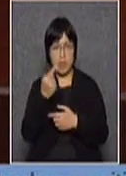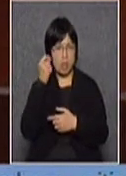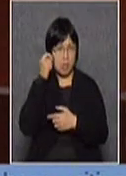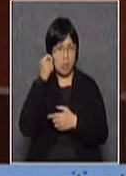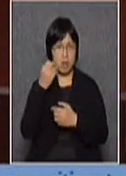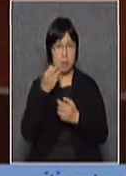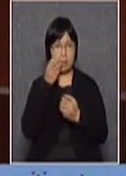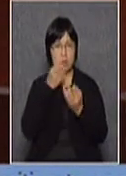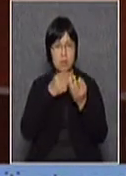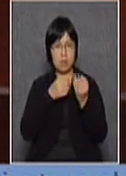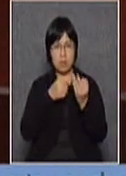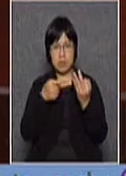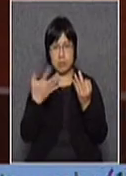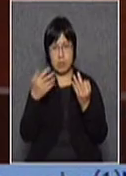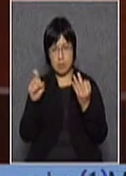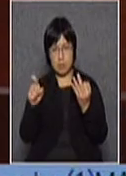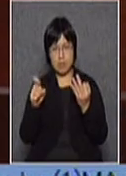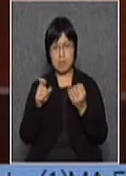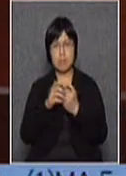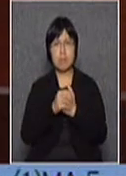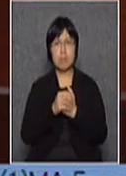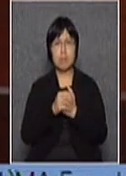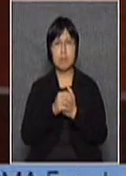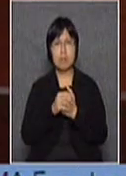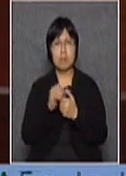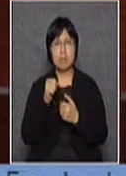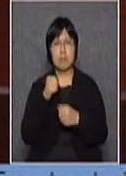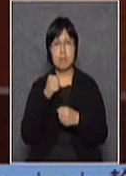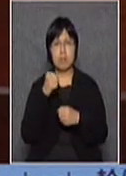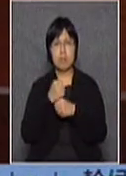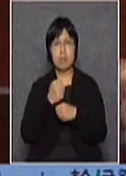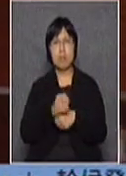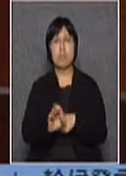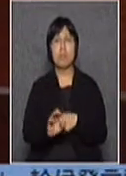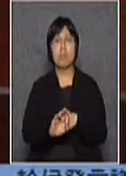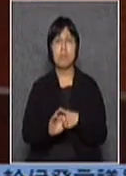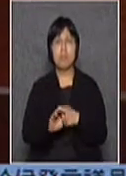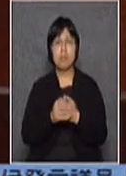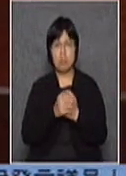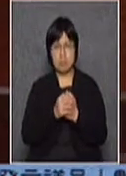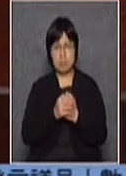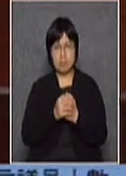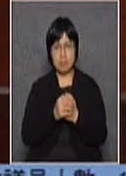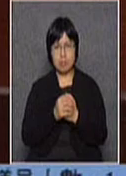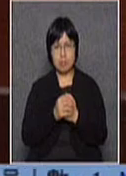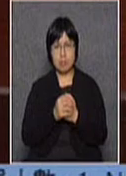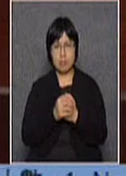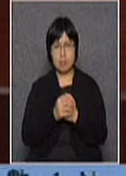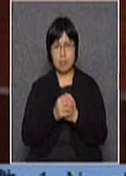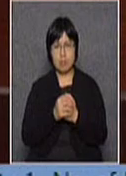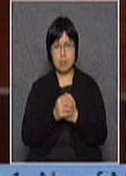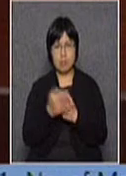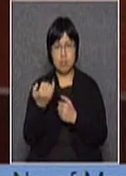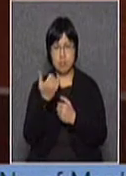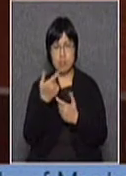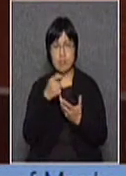至59歲都是沒有投入這個勞動市場的，是否可以透